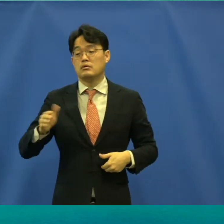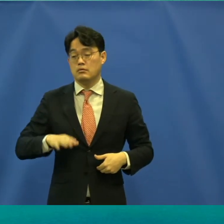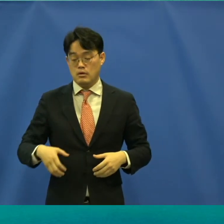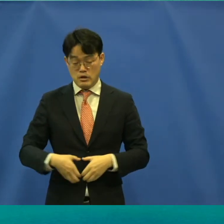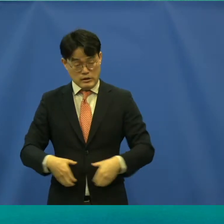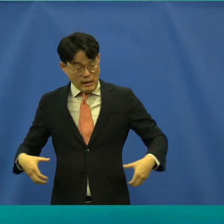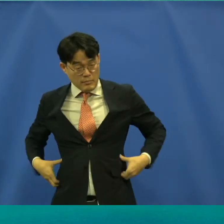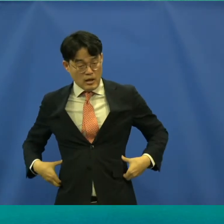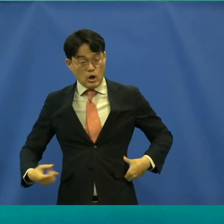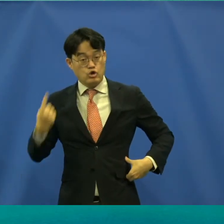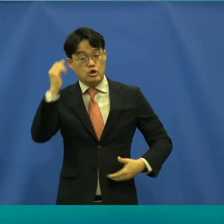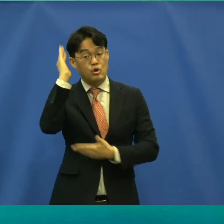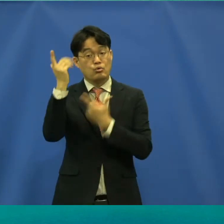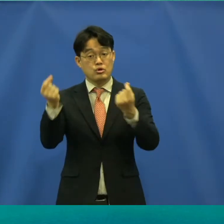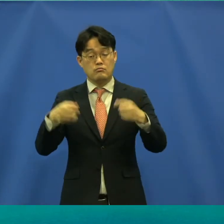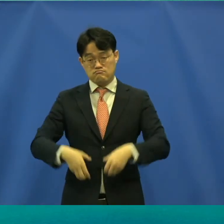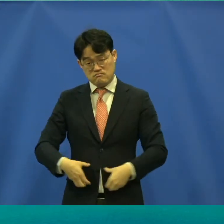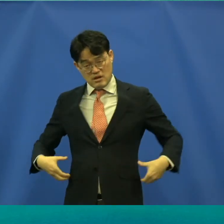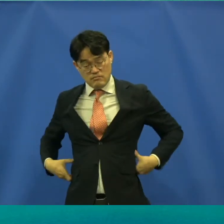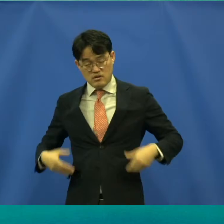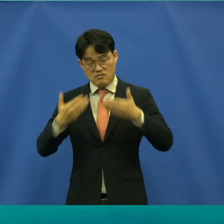나만 평안하게 살면 되느냐 하는 거죠.